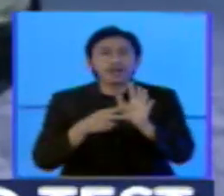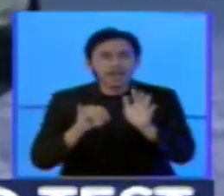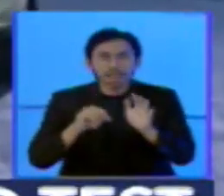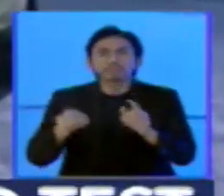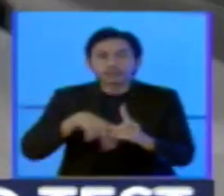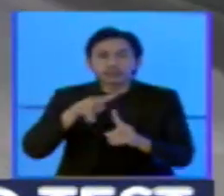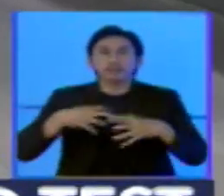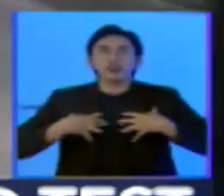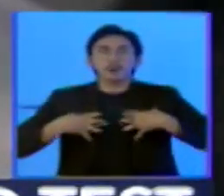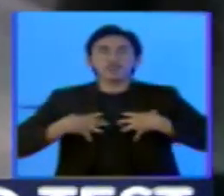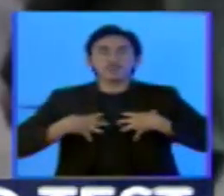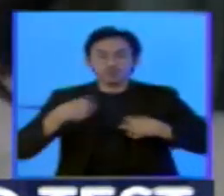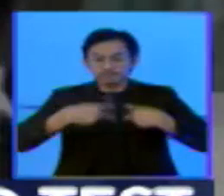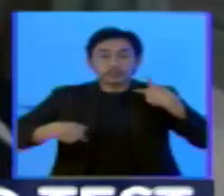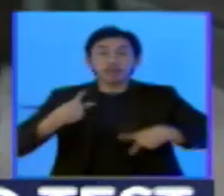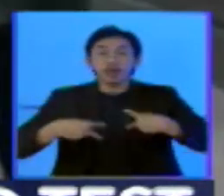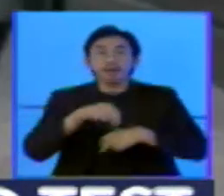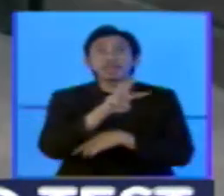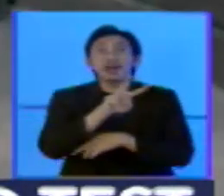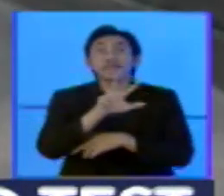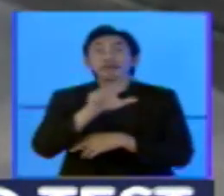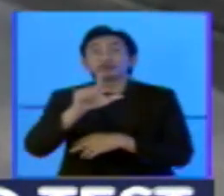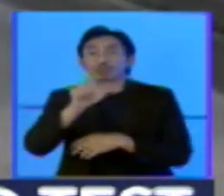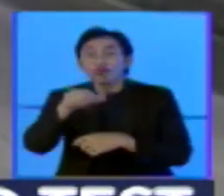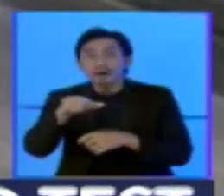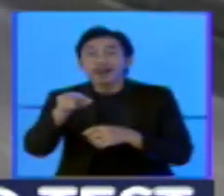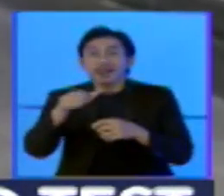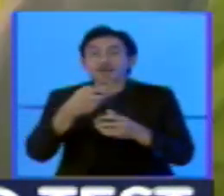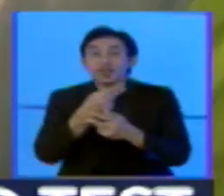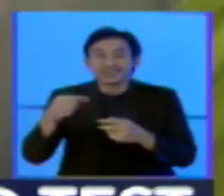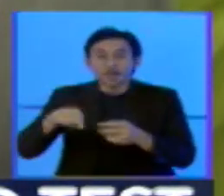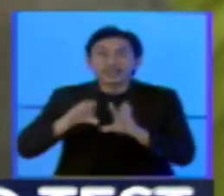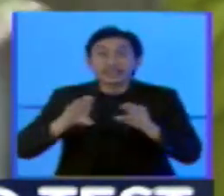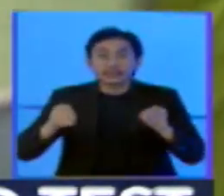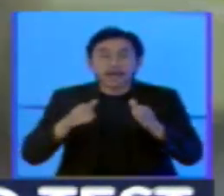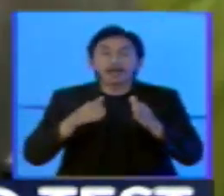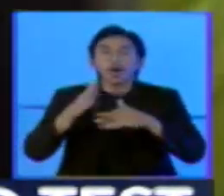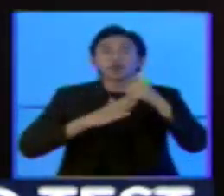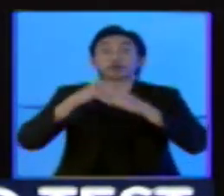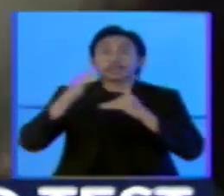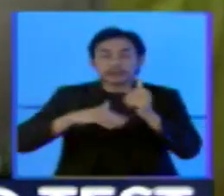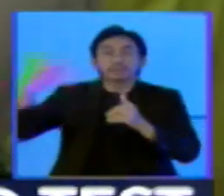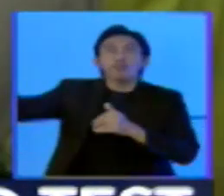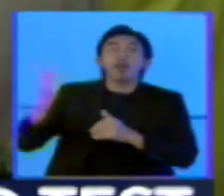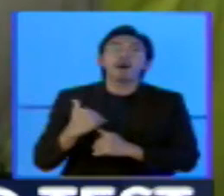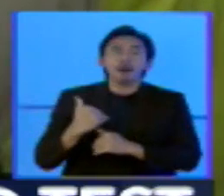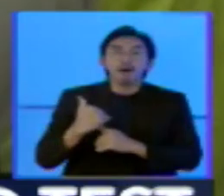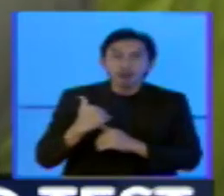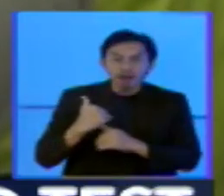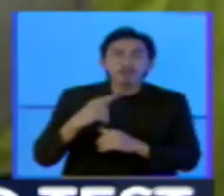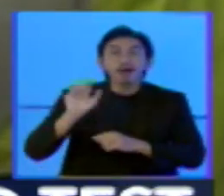tiga 387 dan warga negara Indonesia yang sebagian bekerja di sektor konstruksi ini dipulangkan